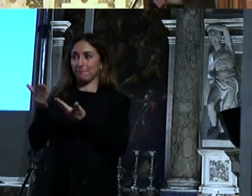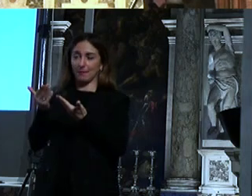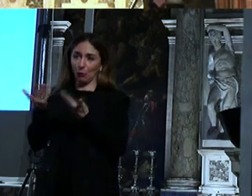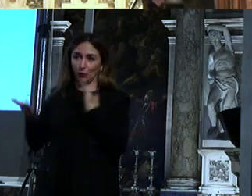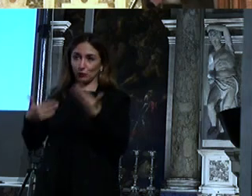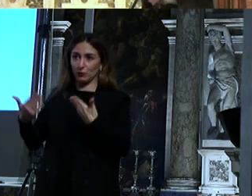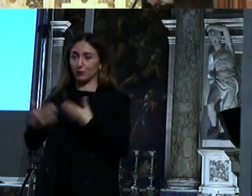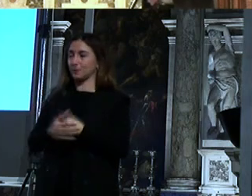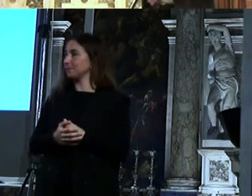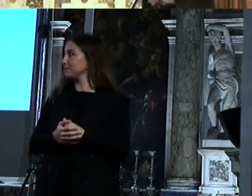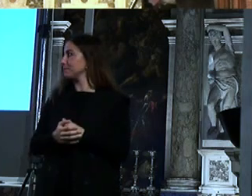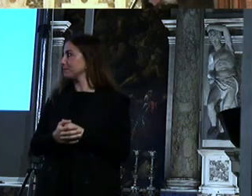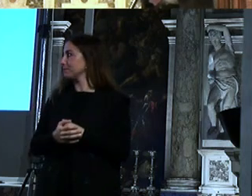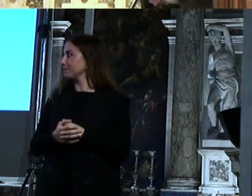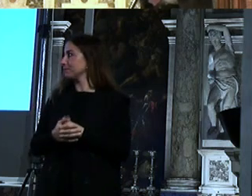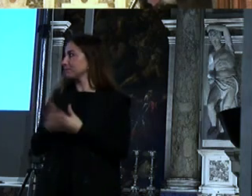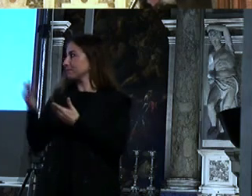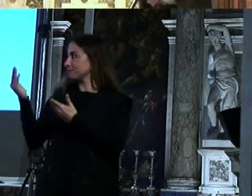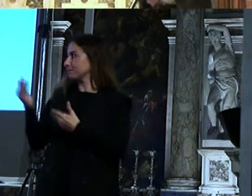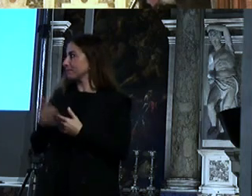prego, professor Bugliesi.